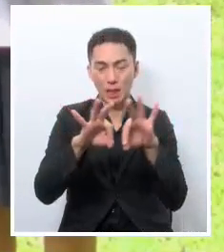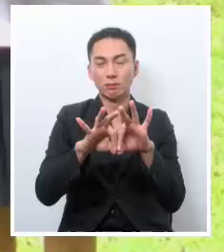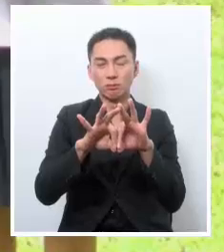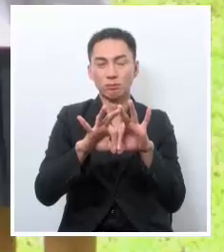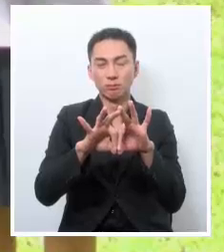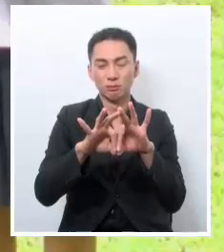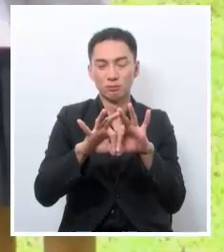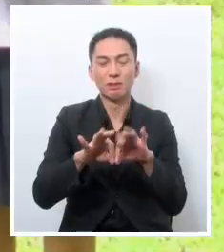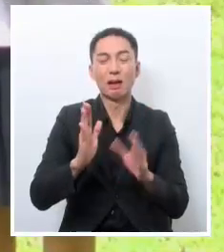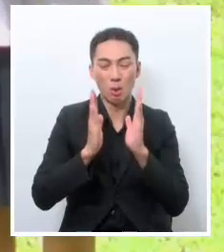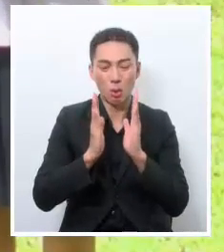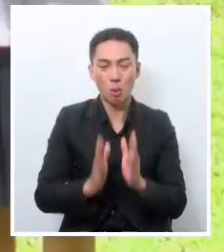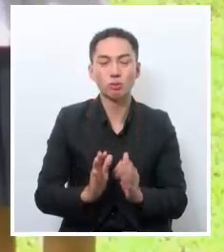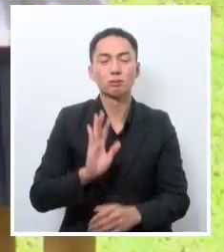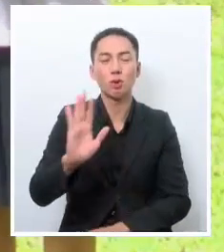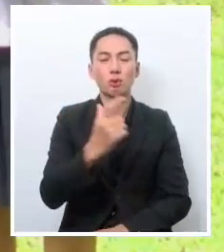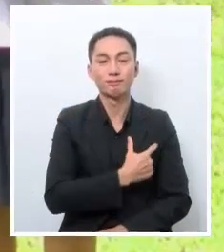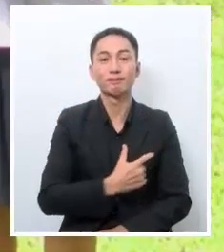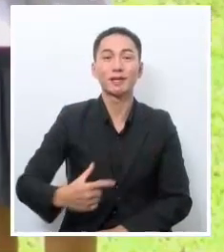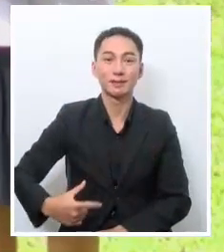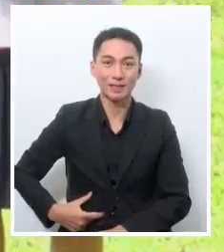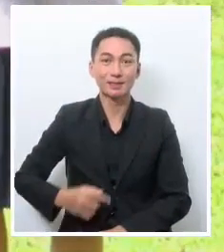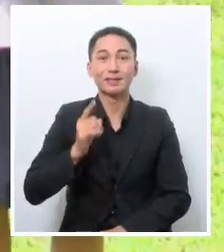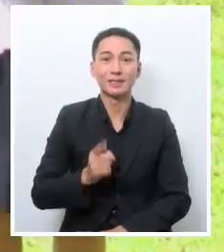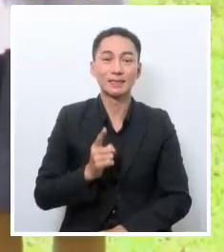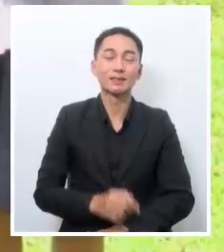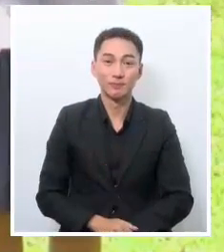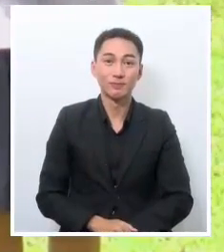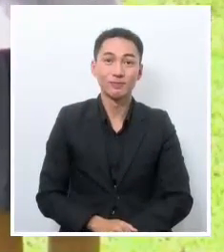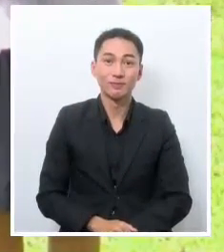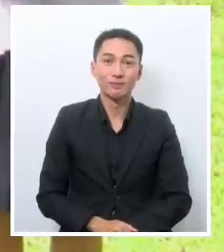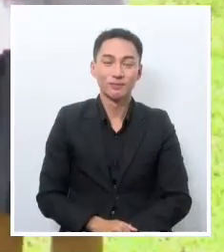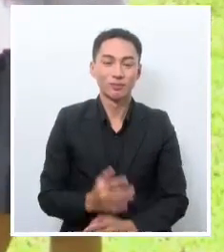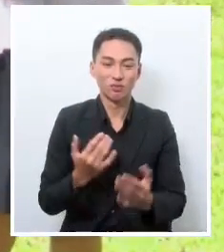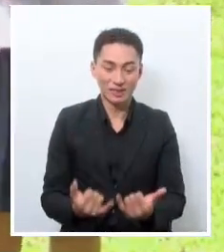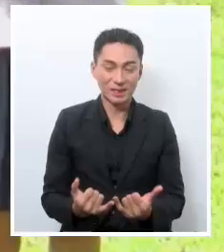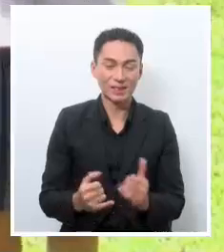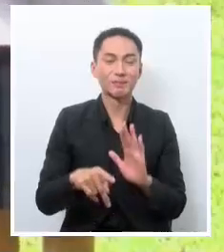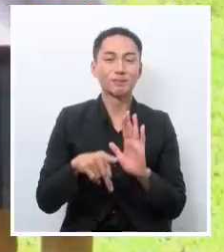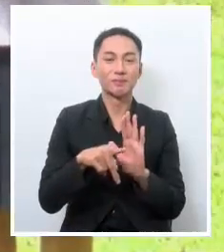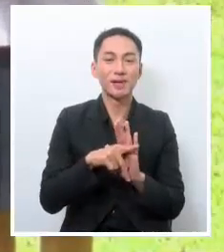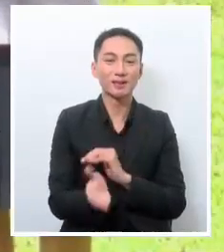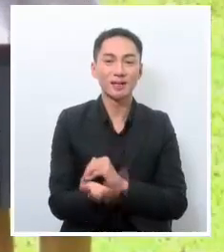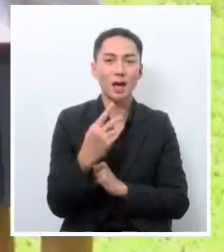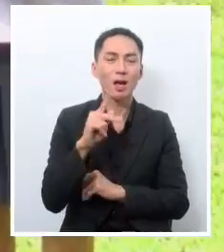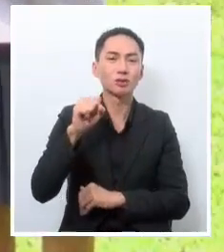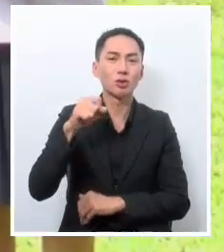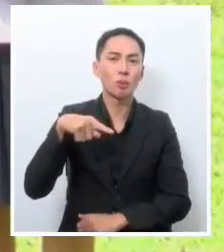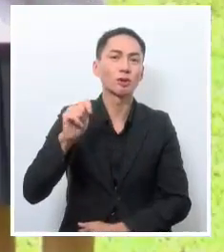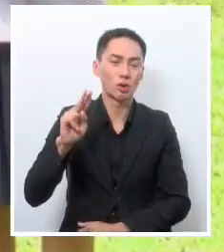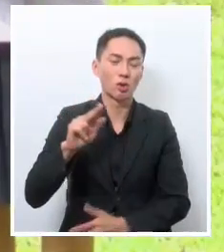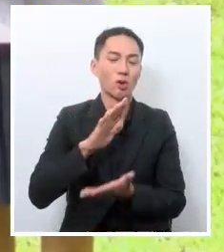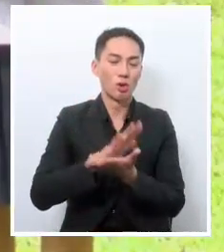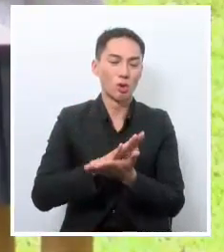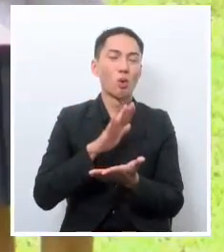ของพระราชาค่ะค่ะงั้นก็วันนี้นะคะก็ขอจบรายการพฤหัสเช้าข่าวสปฐกับโรงเรียนเย็น